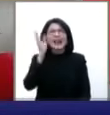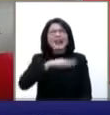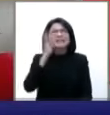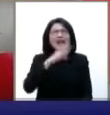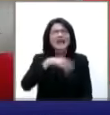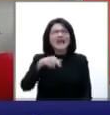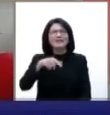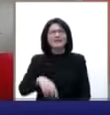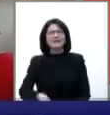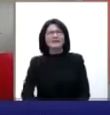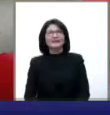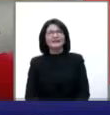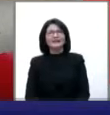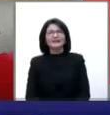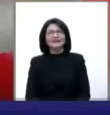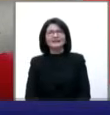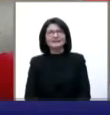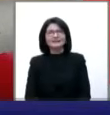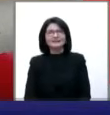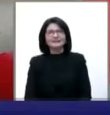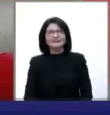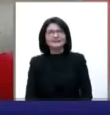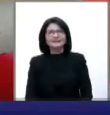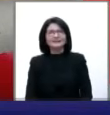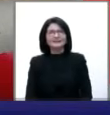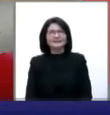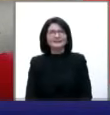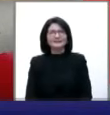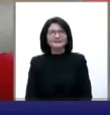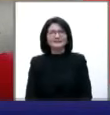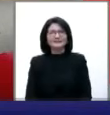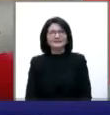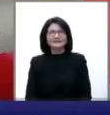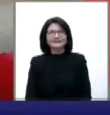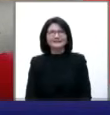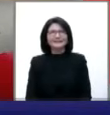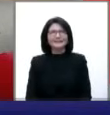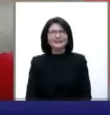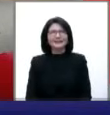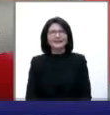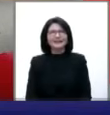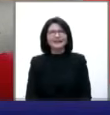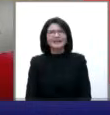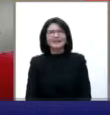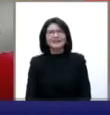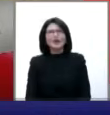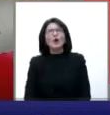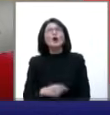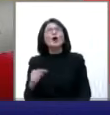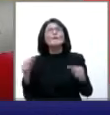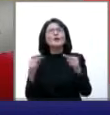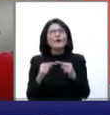eh Mas Gibran ini tidak sesuai begitu sehingga ekspresinya walaupun secara verbal jadi ini jelas sekali karena